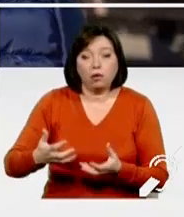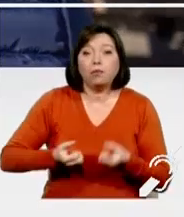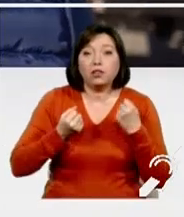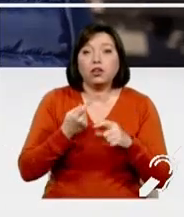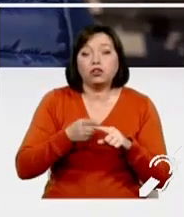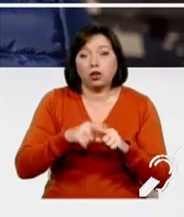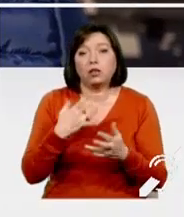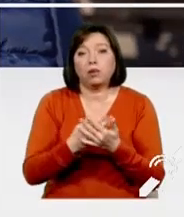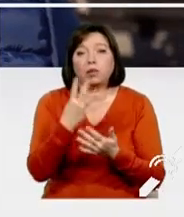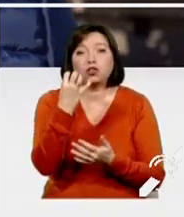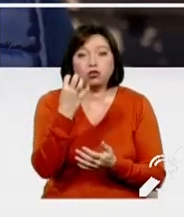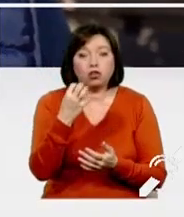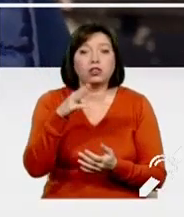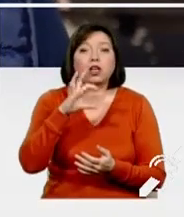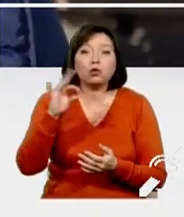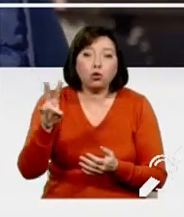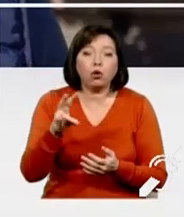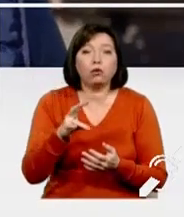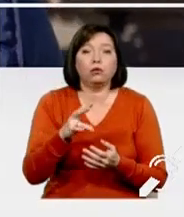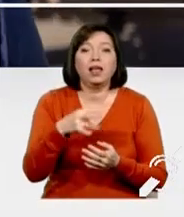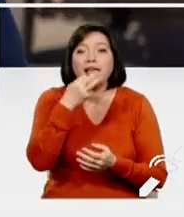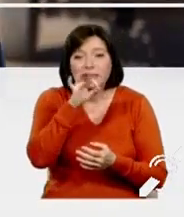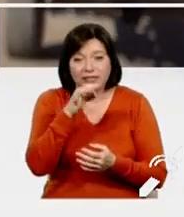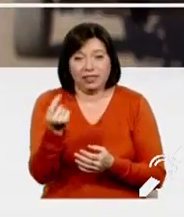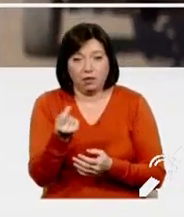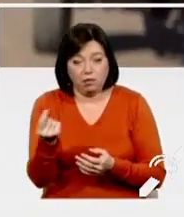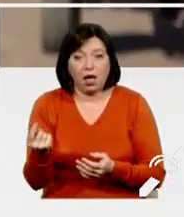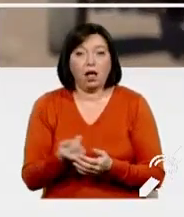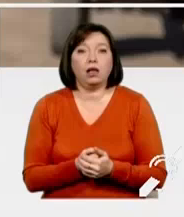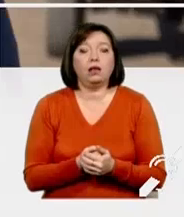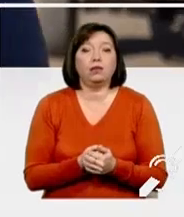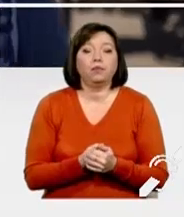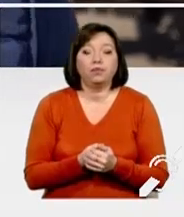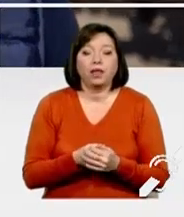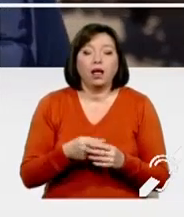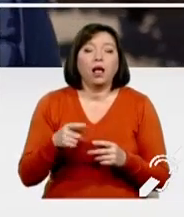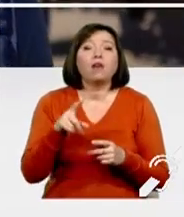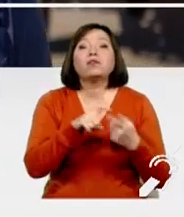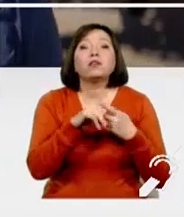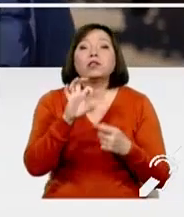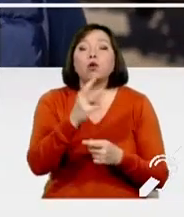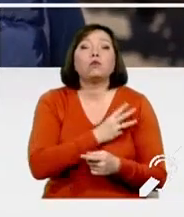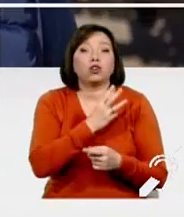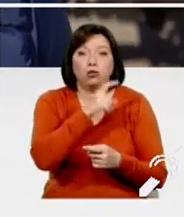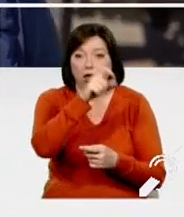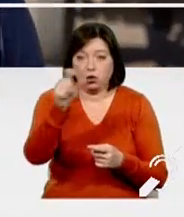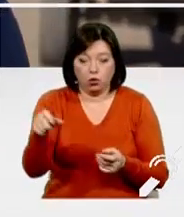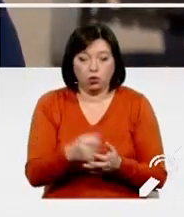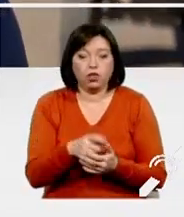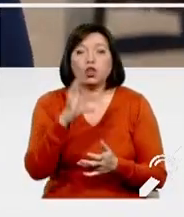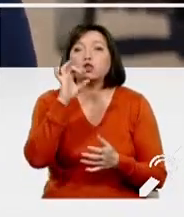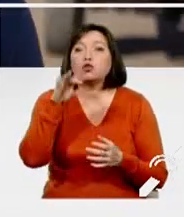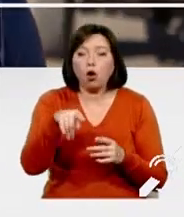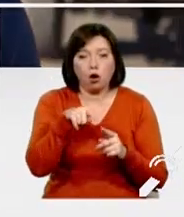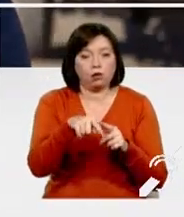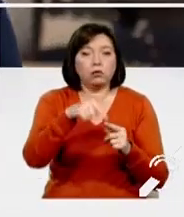de aproximativ 400 de tone, 400 și mai mult tone de semințe, tratate și netratate, în funcție de dorința fermierilor. Soiurile sunt